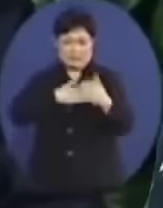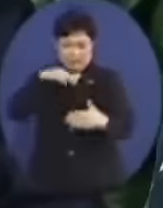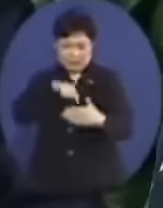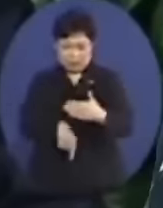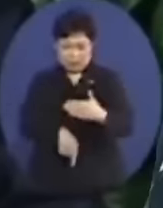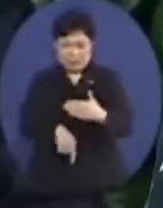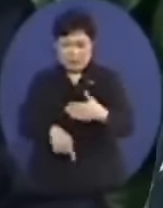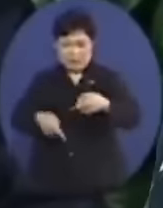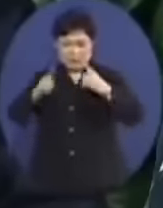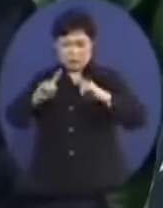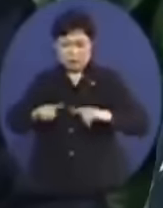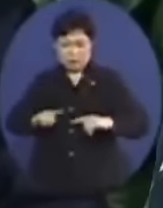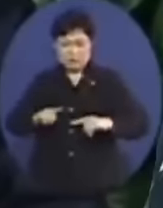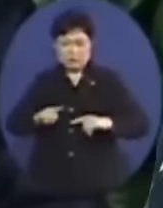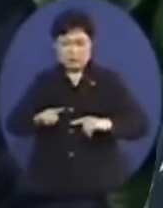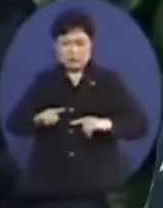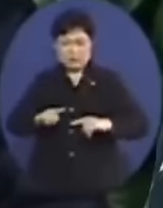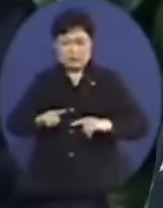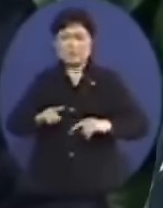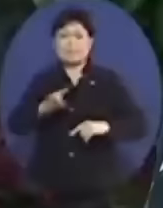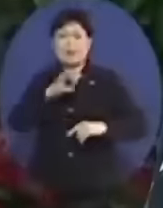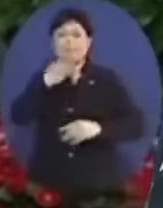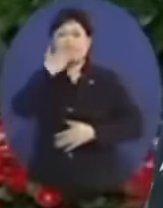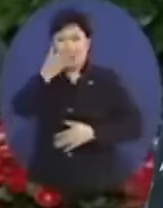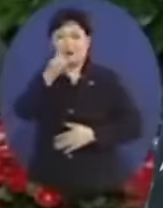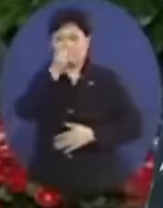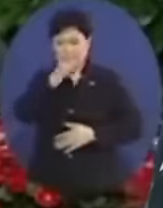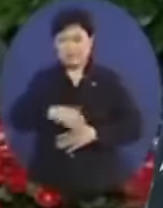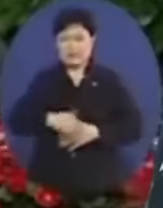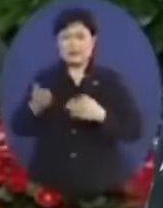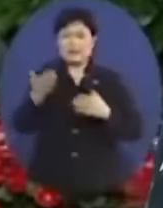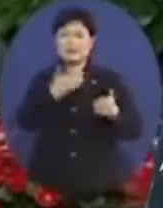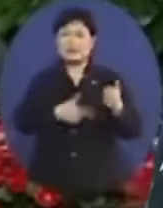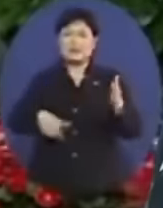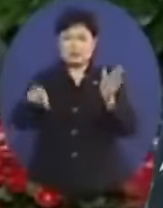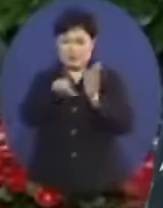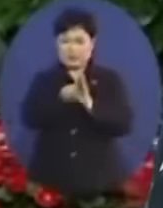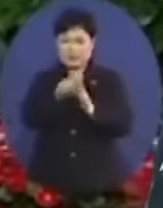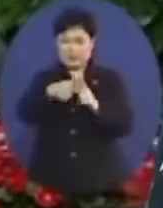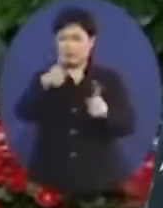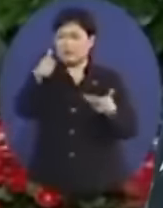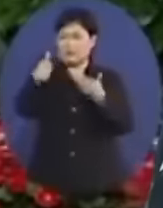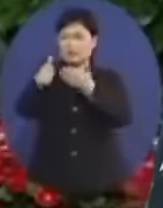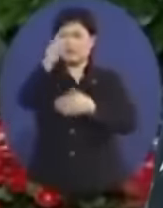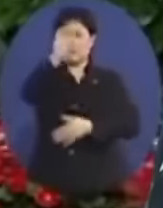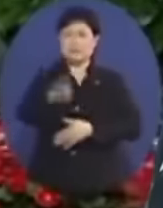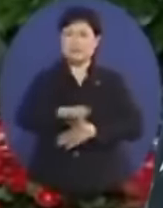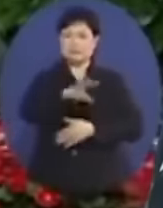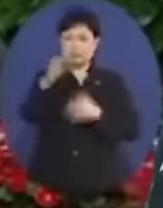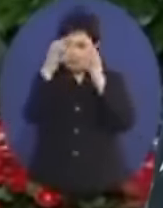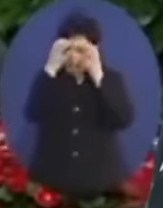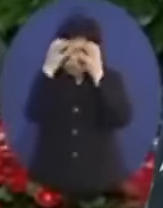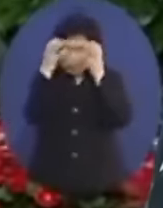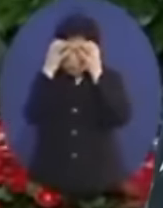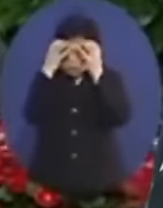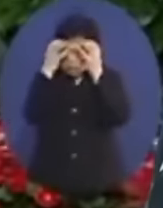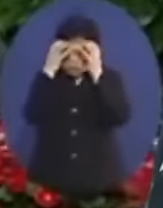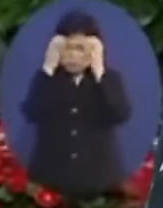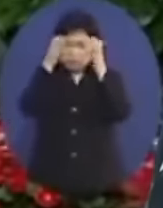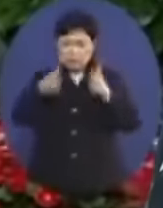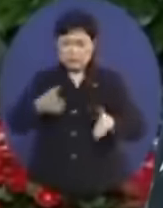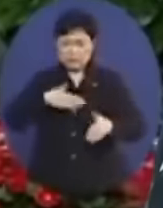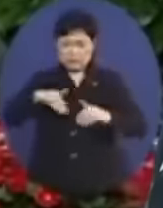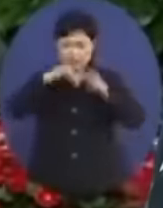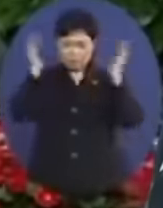들어오지 않고는 안 되는 것입니다 아멘 그러기 위해서 예수님이 십자가에서 고통을 통하여서 내의